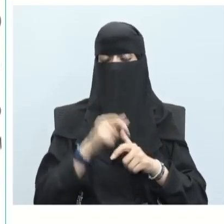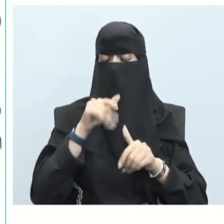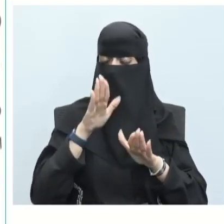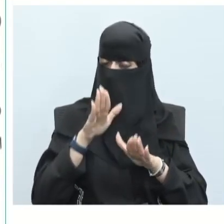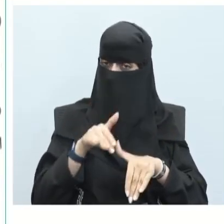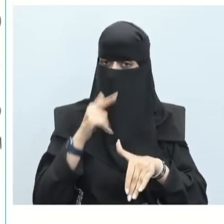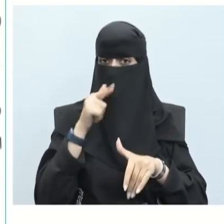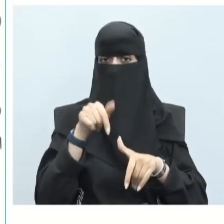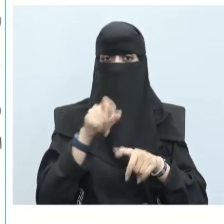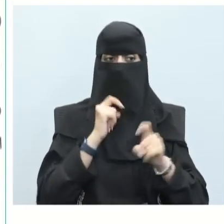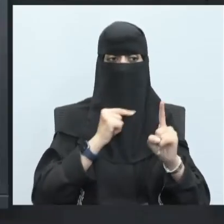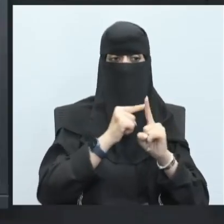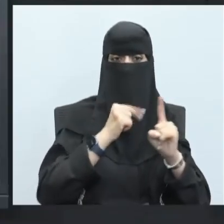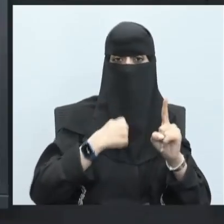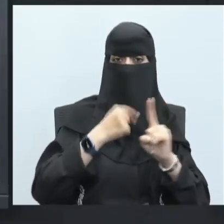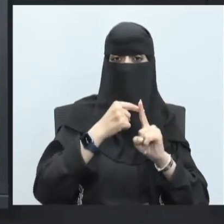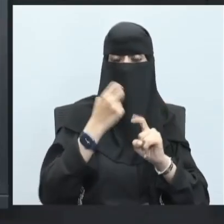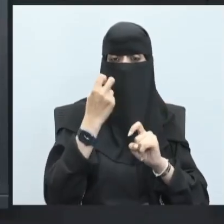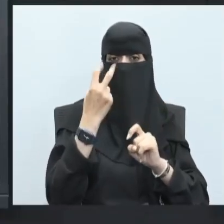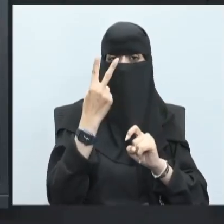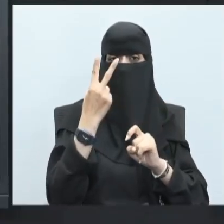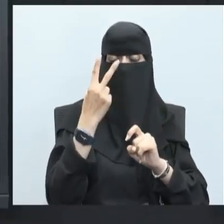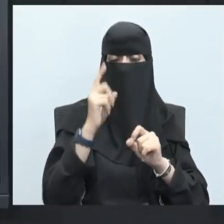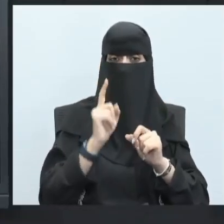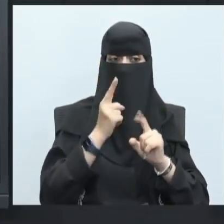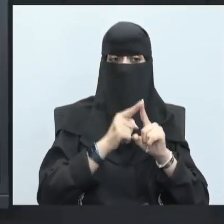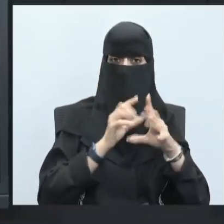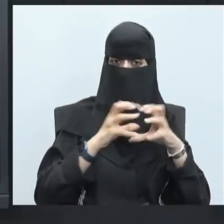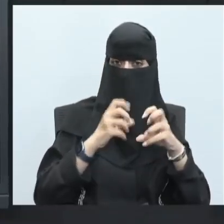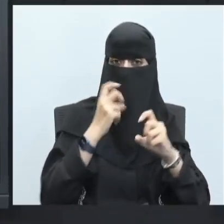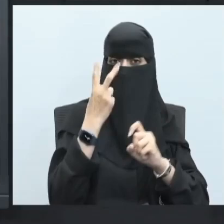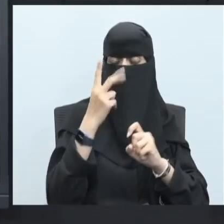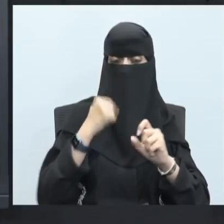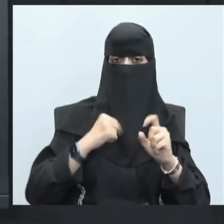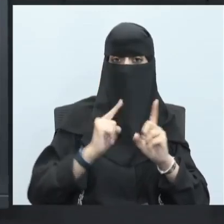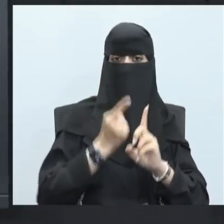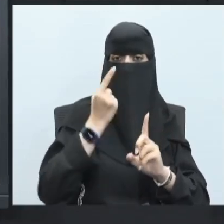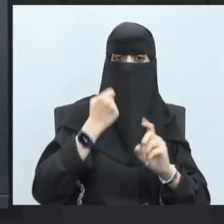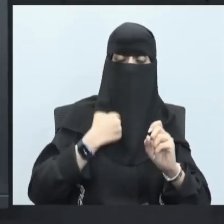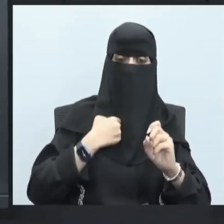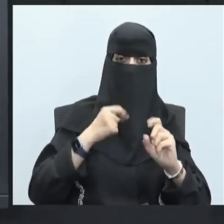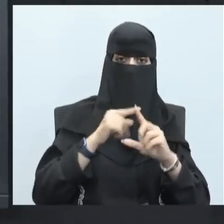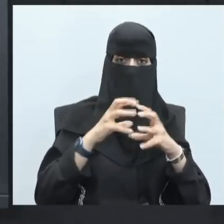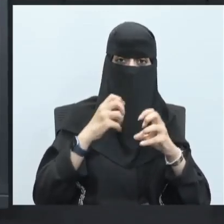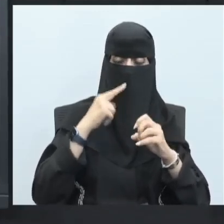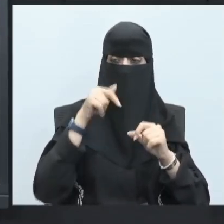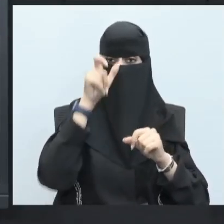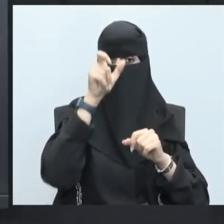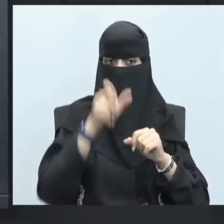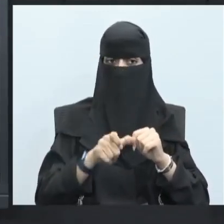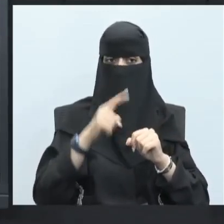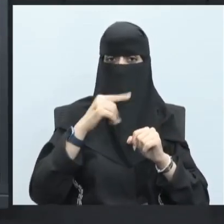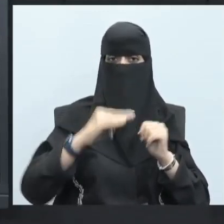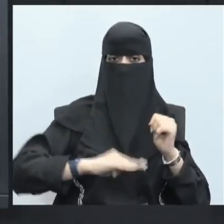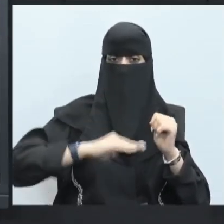يوجد مقصدين لو تكلمنا عن المقصد الاول وقلنا ان هذا فلان كبير في السن